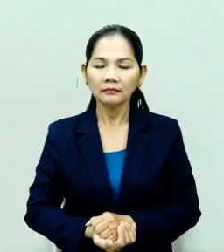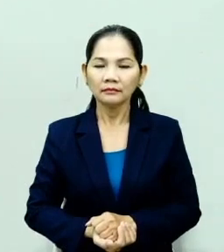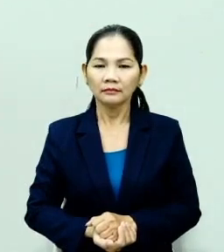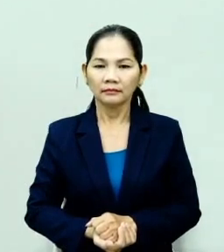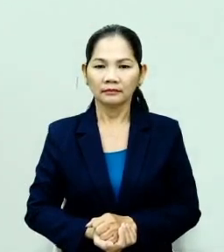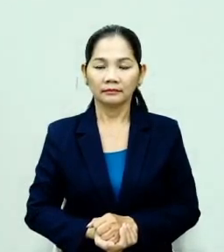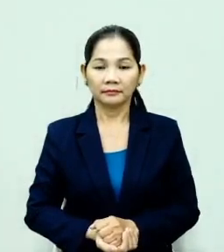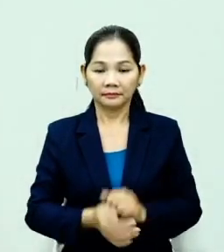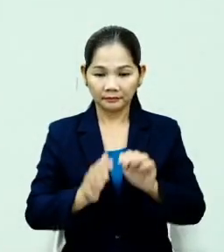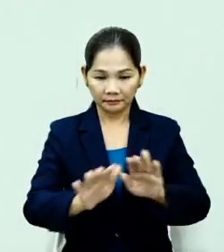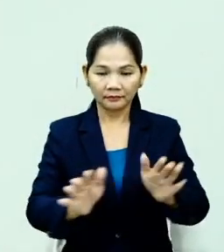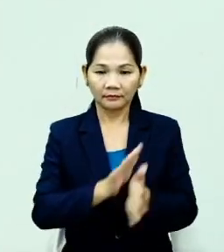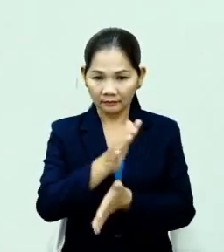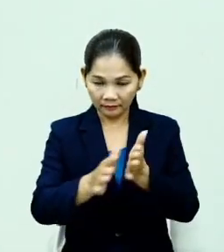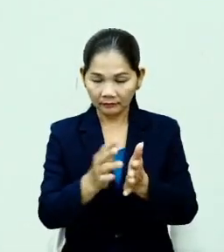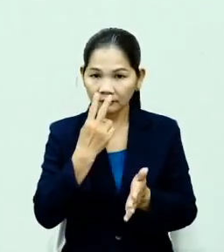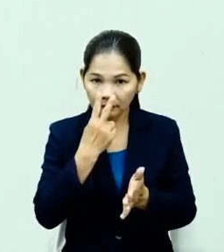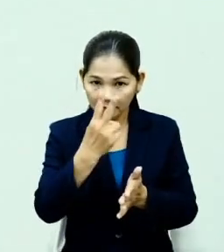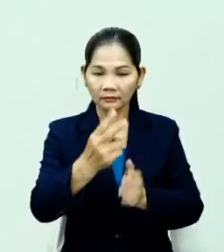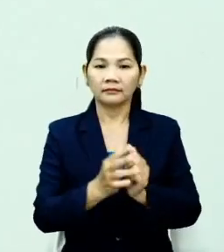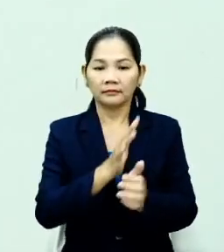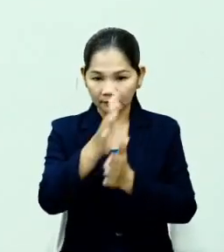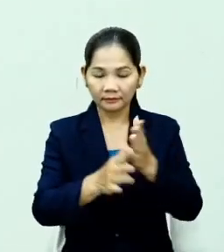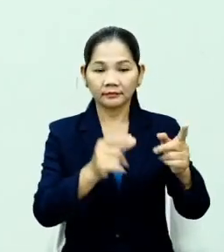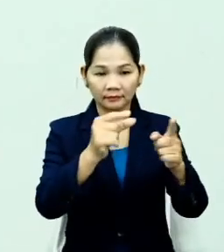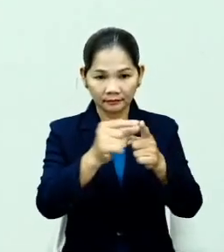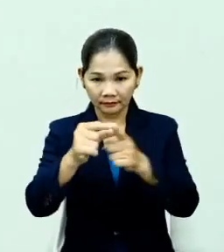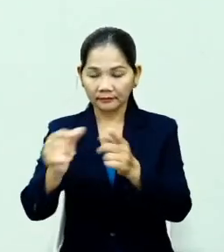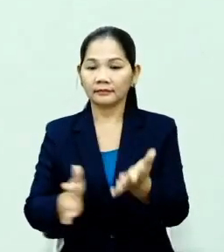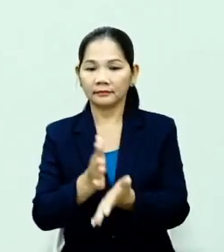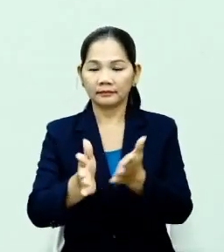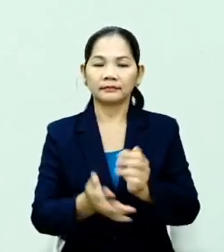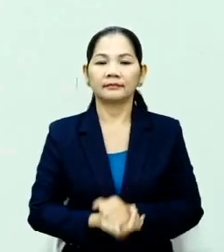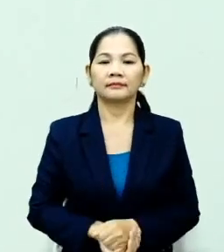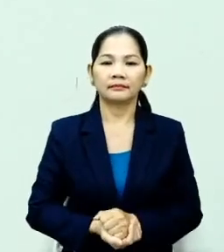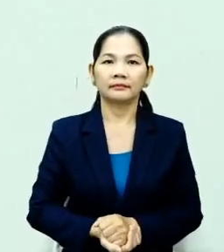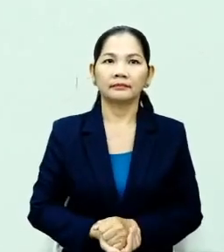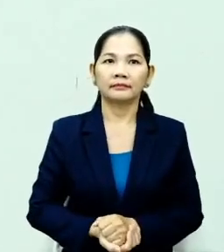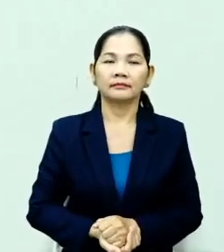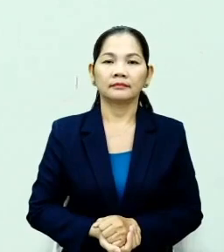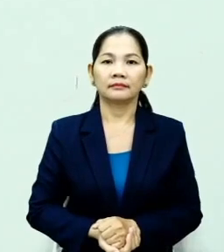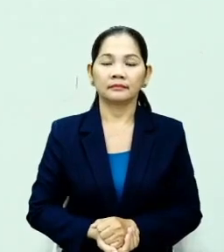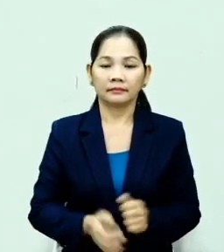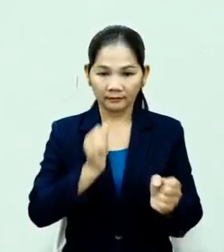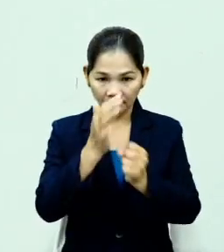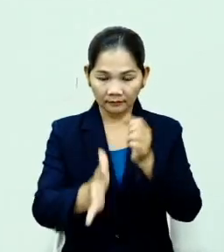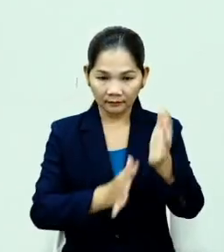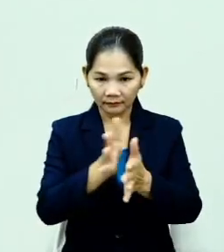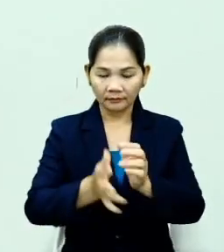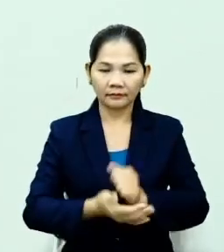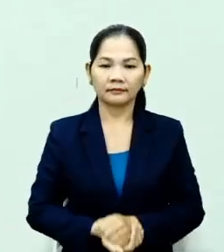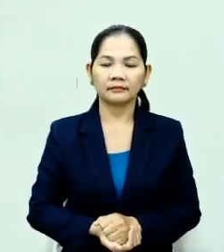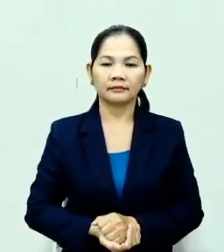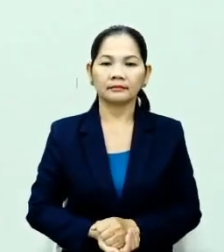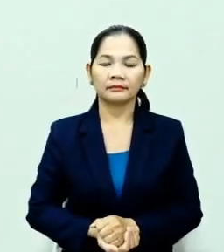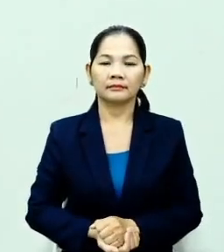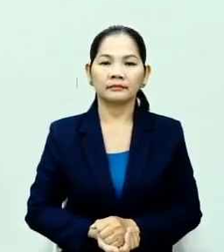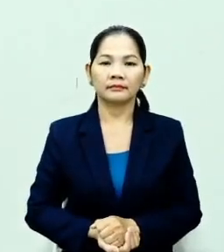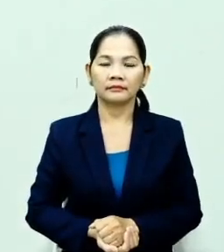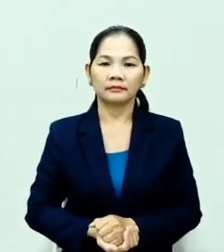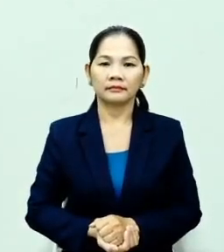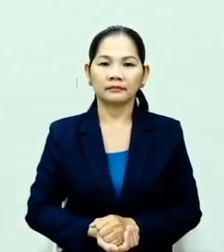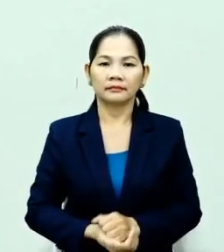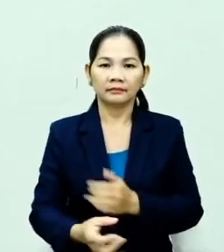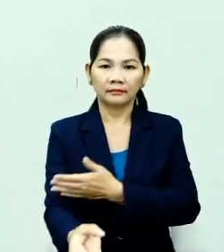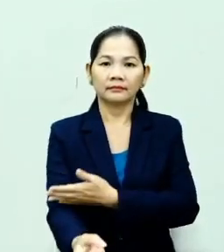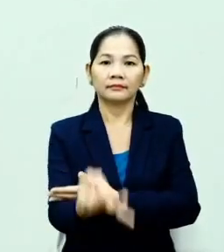cha ấy là con tặng ọc nè cha con cho ruộm cha ăn bịa cho mùi nè kru tặng ọc nè nè con cha là con chập đam ăn cho mùi nè kru cha